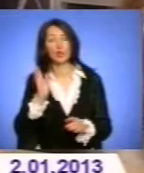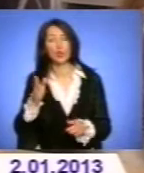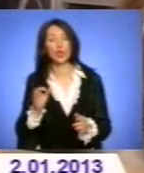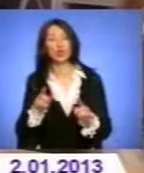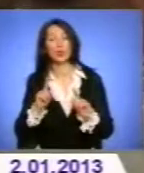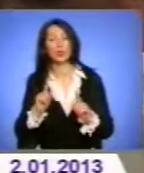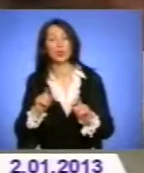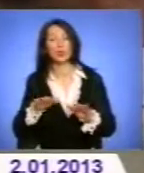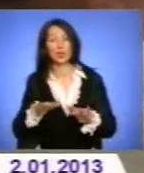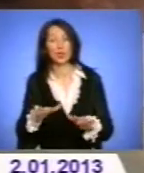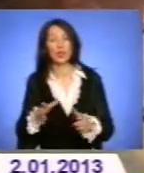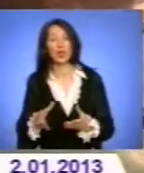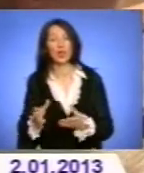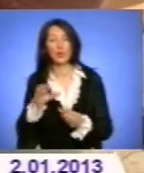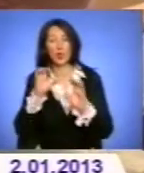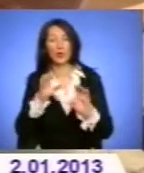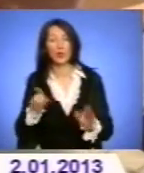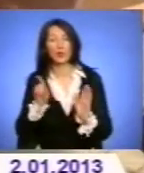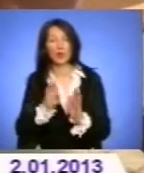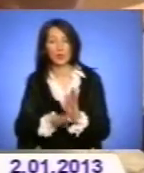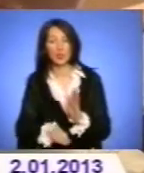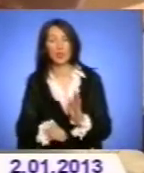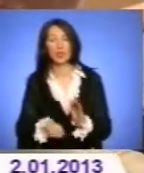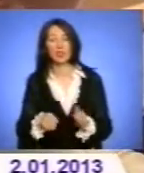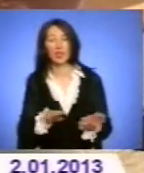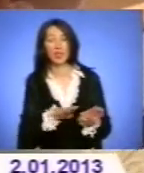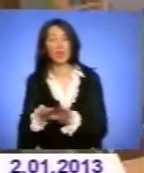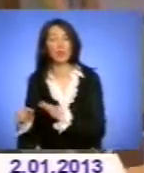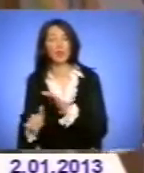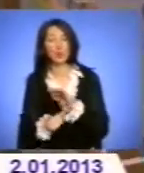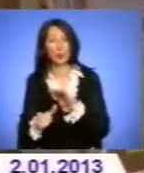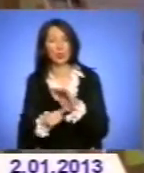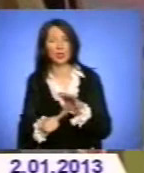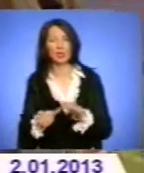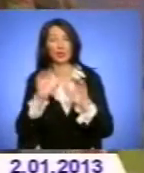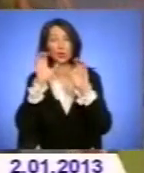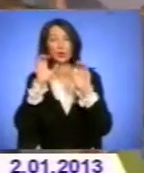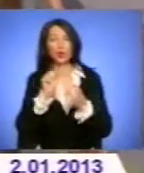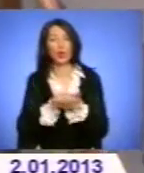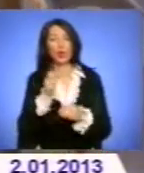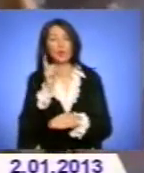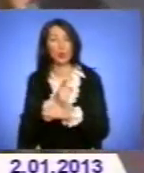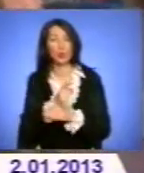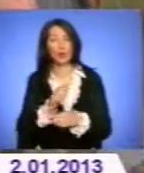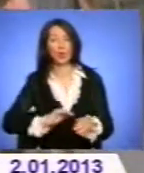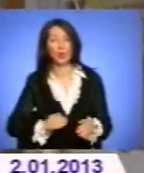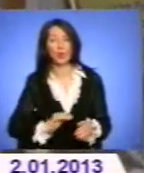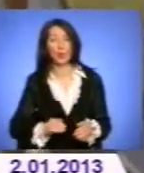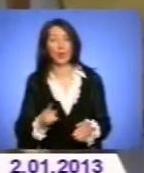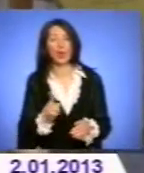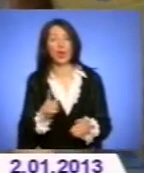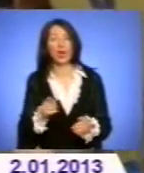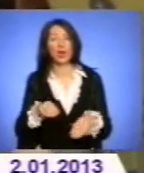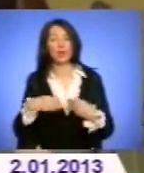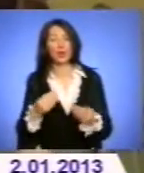істотно знизить рівень безробіття. Документ забороняє компаніям, які надають допомогу працевлаштуванні, брати плату за